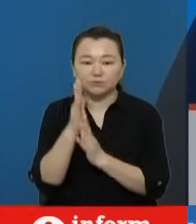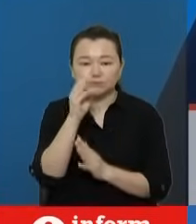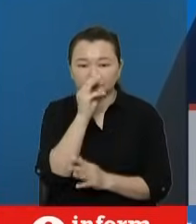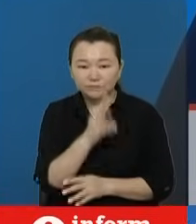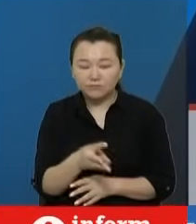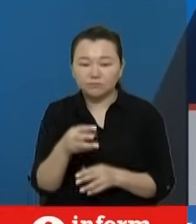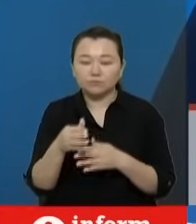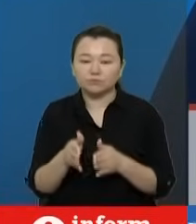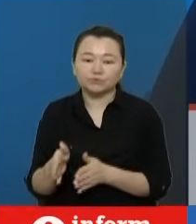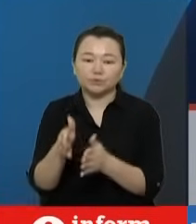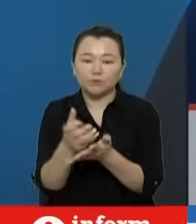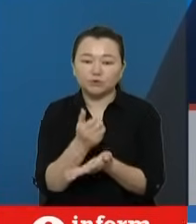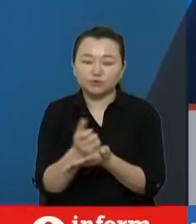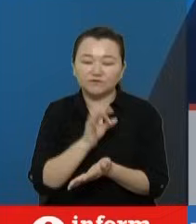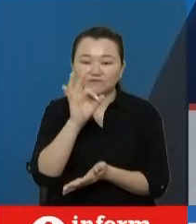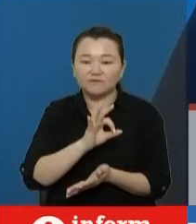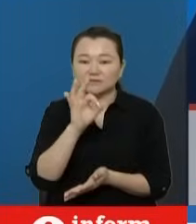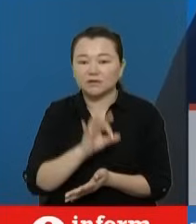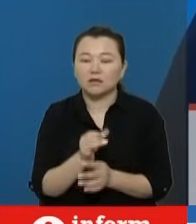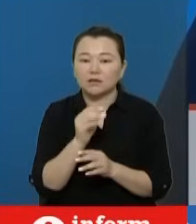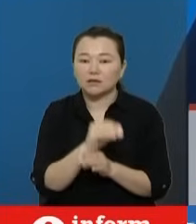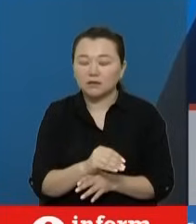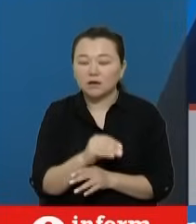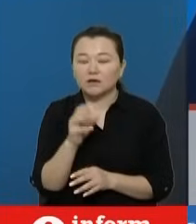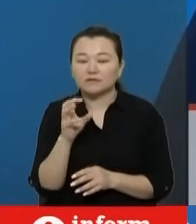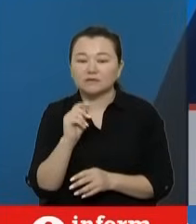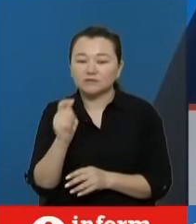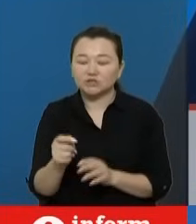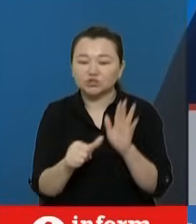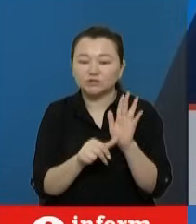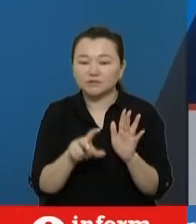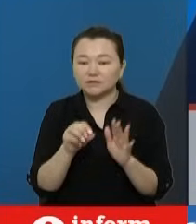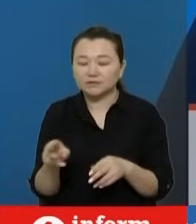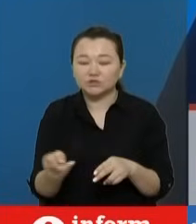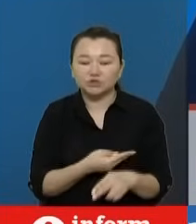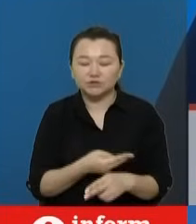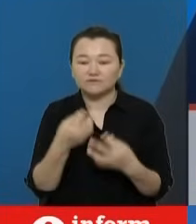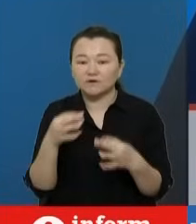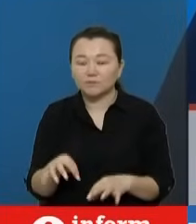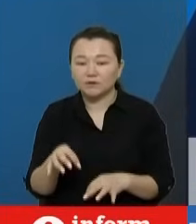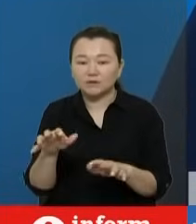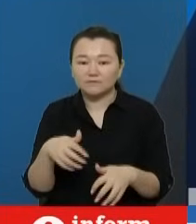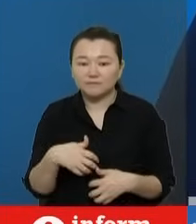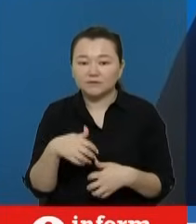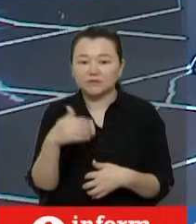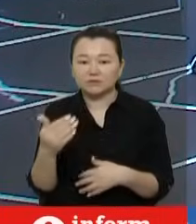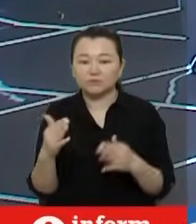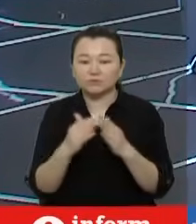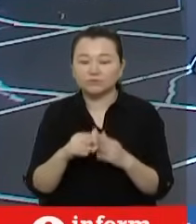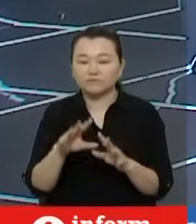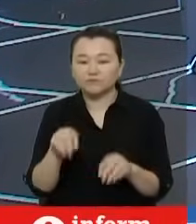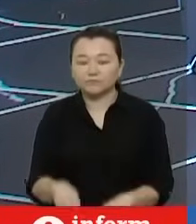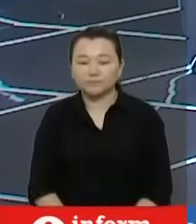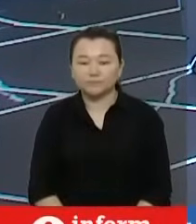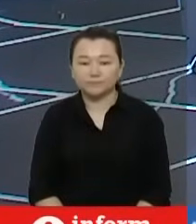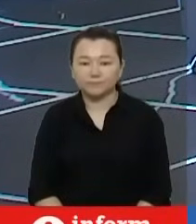путем получения вознаграждения. Приговором суда ей назначено 6 лет лишения свободы с конфискацией имущества.